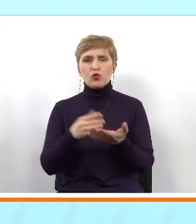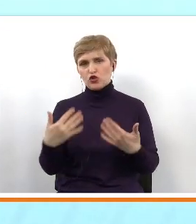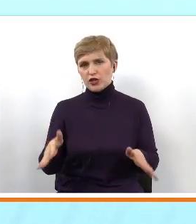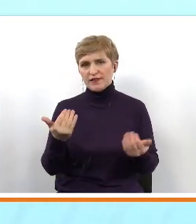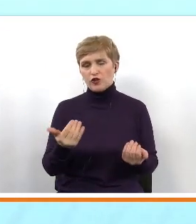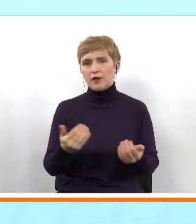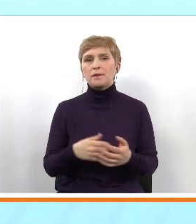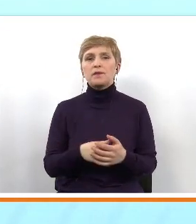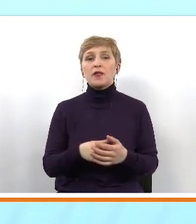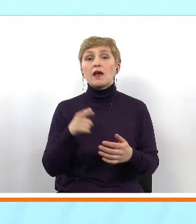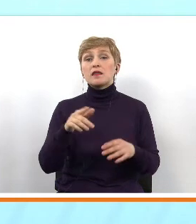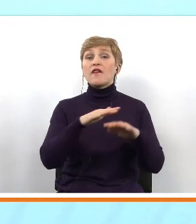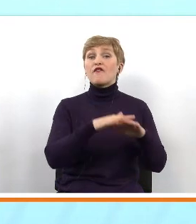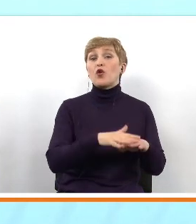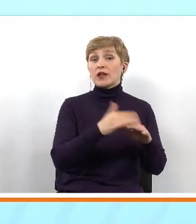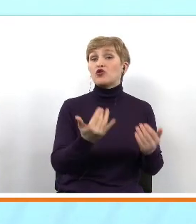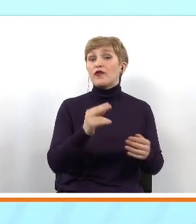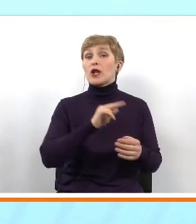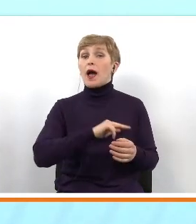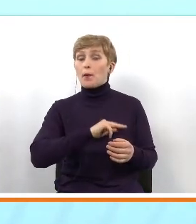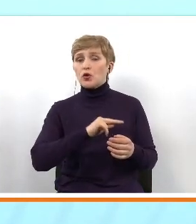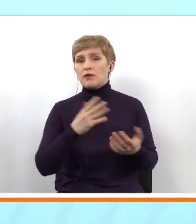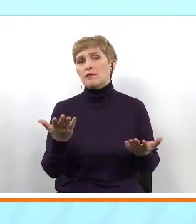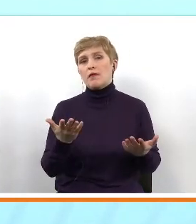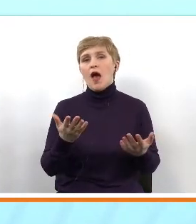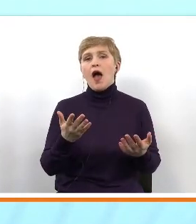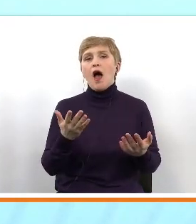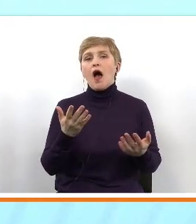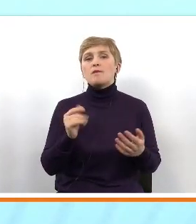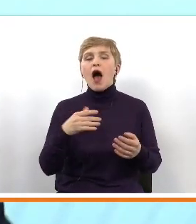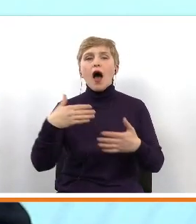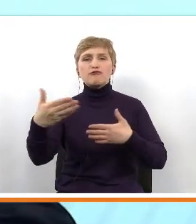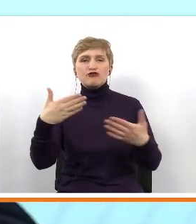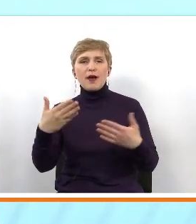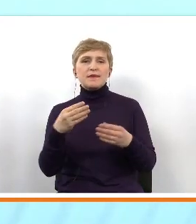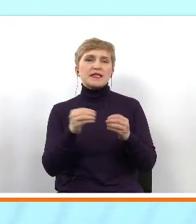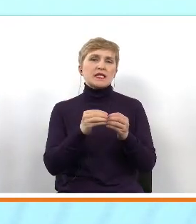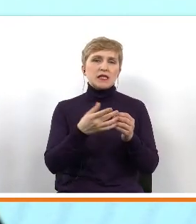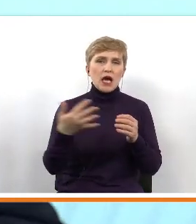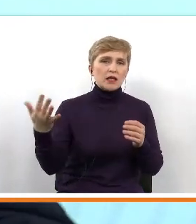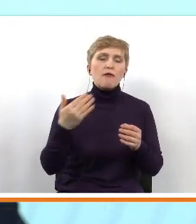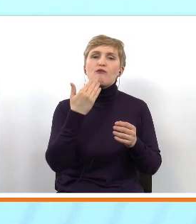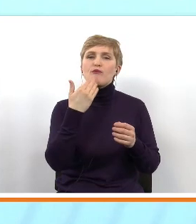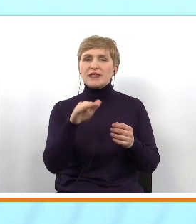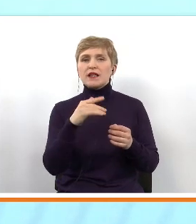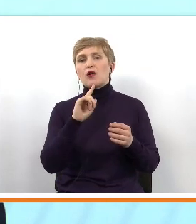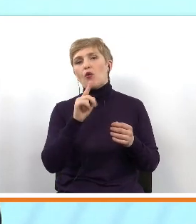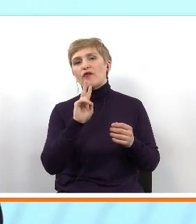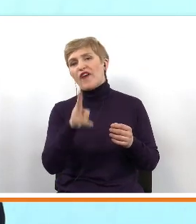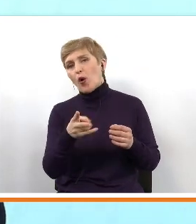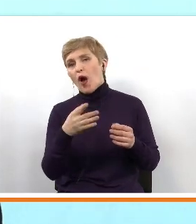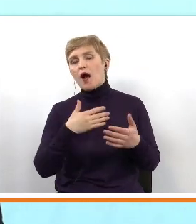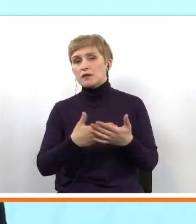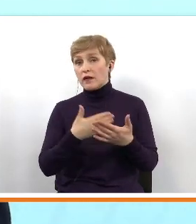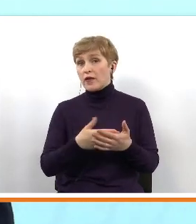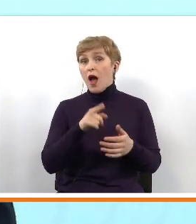что те фонды, которые сегодня работают, ну вот мы просто общаемся там с десятком в последние там, год-два, да, активно. Я думаю,